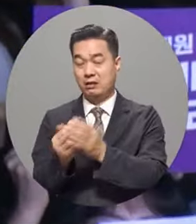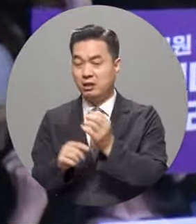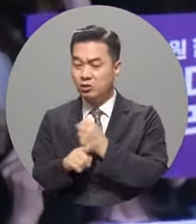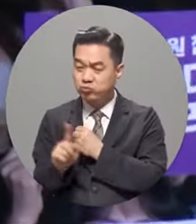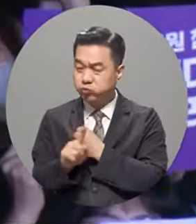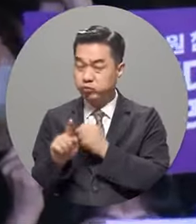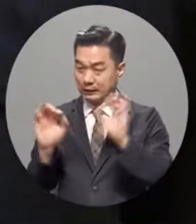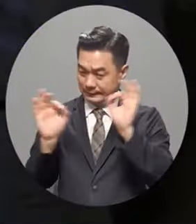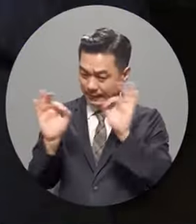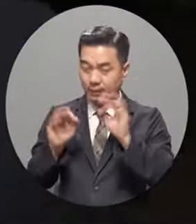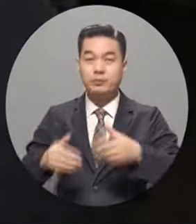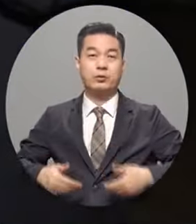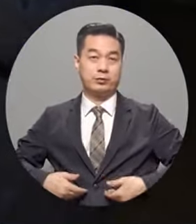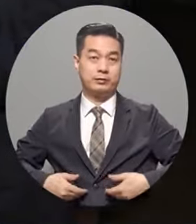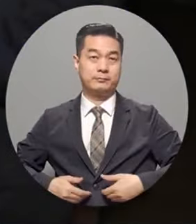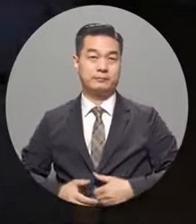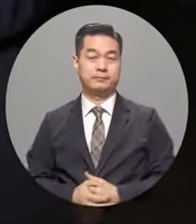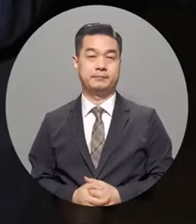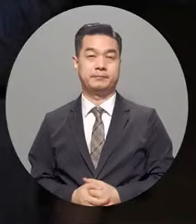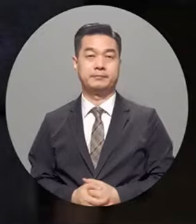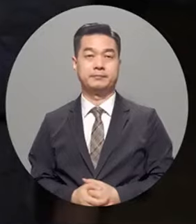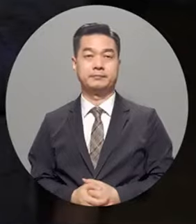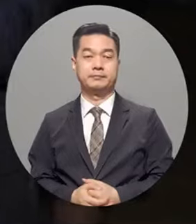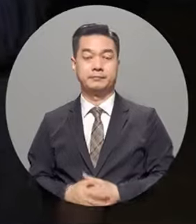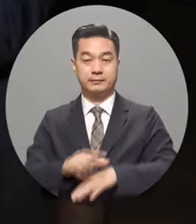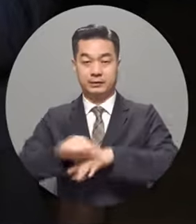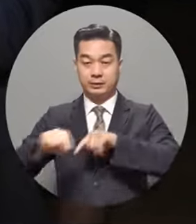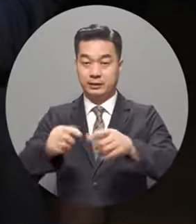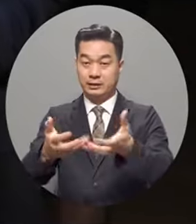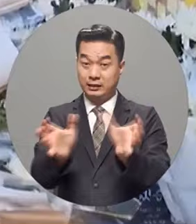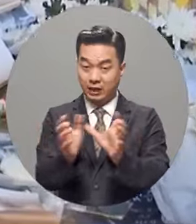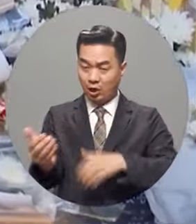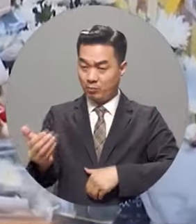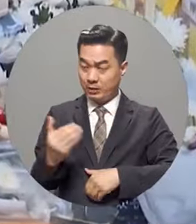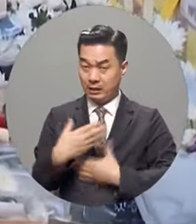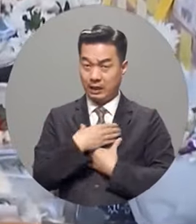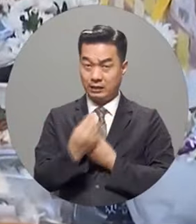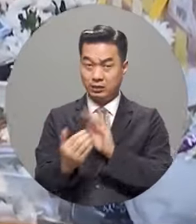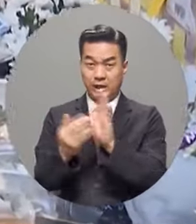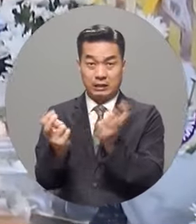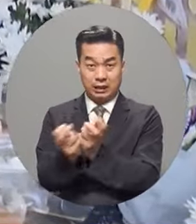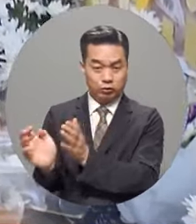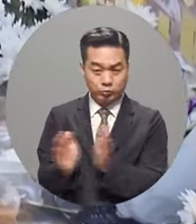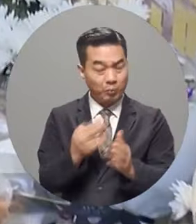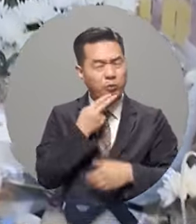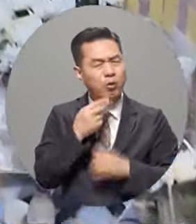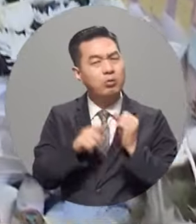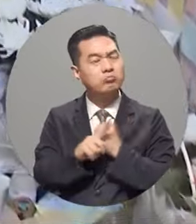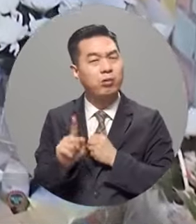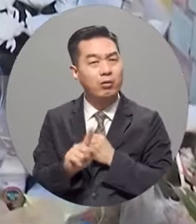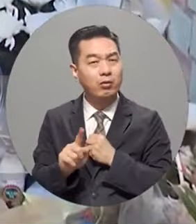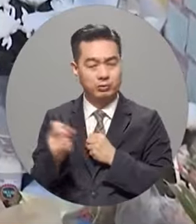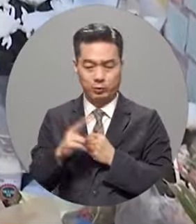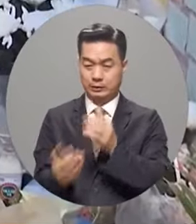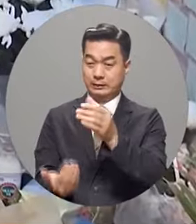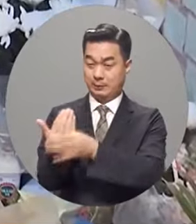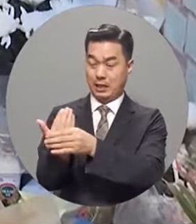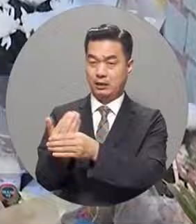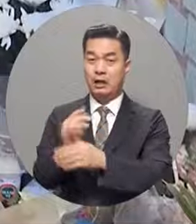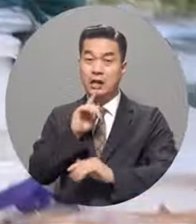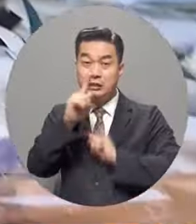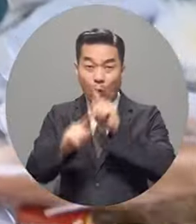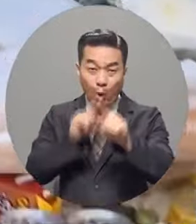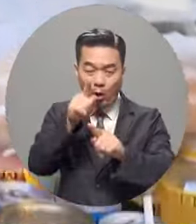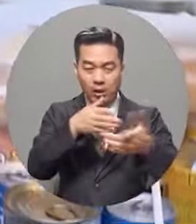력해 한다고 밝습니다 지자체는 왜 미리 안전대책을 마련하지 않았는지 참사 당일 신고는 왜